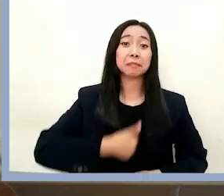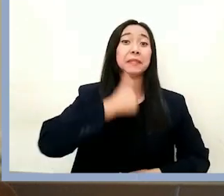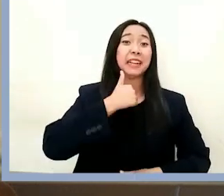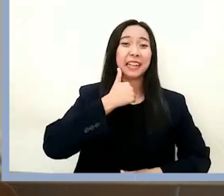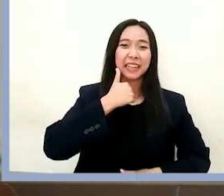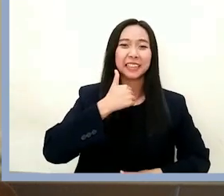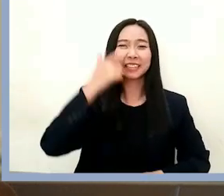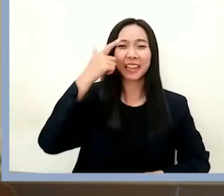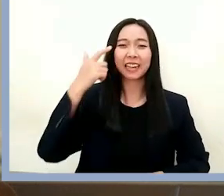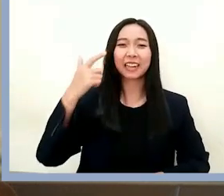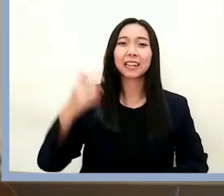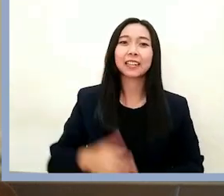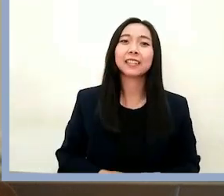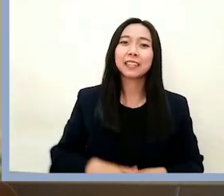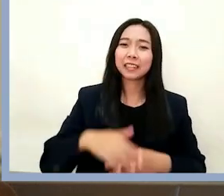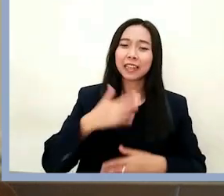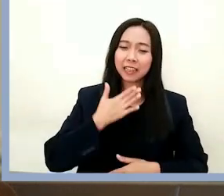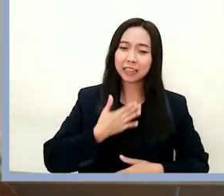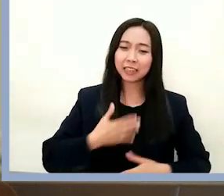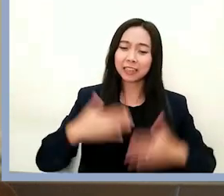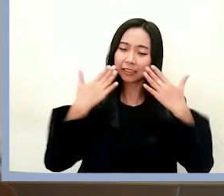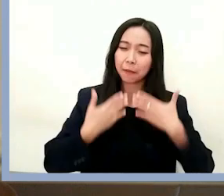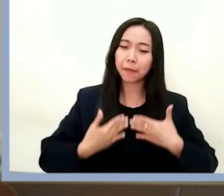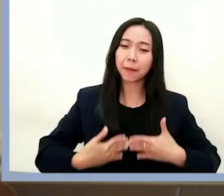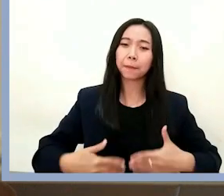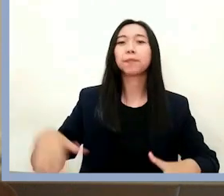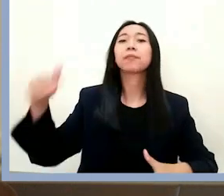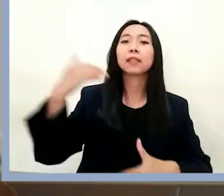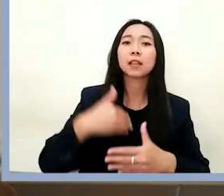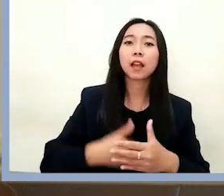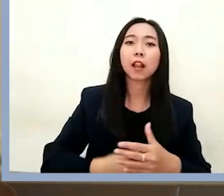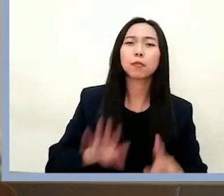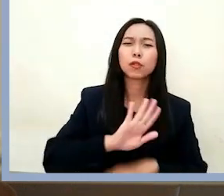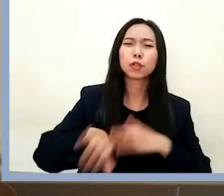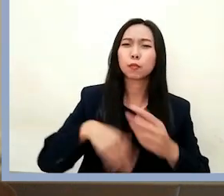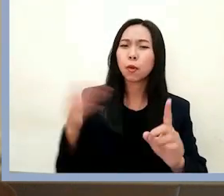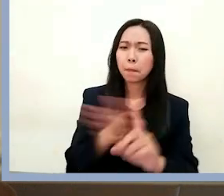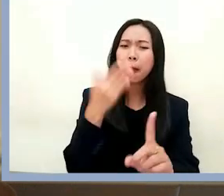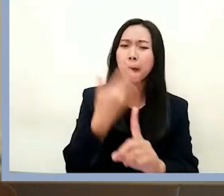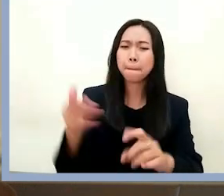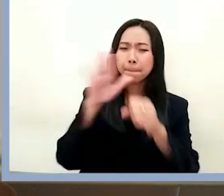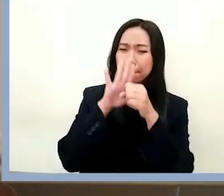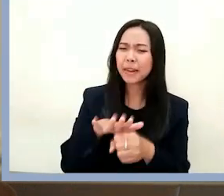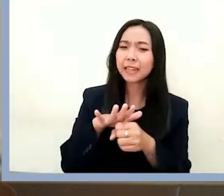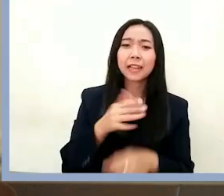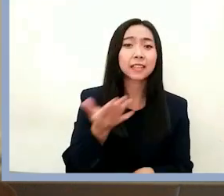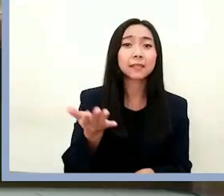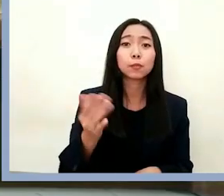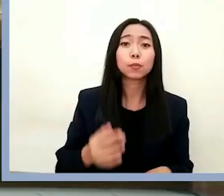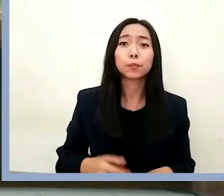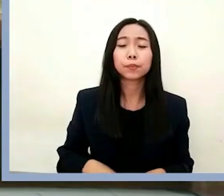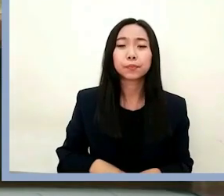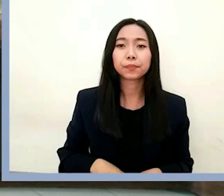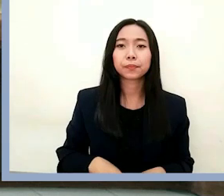ketabahanmu dan imanmu dalam segala penganiayaan dan penindasan yang kamu derita ayat